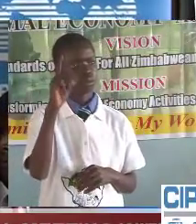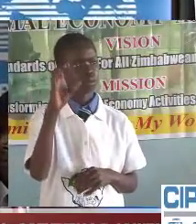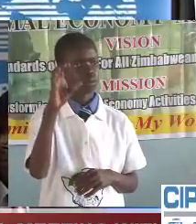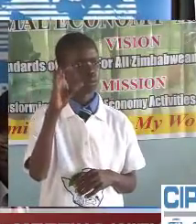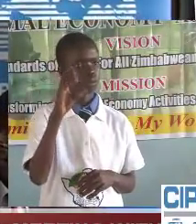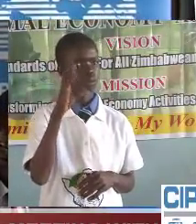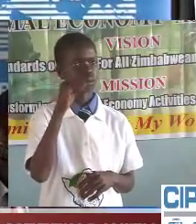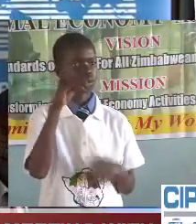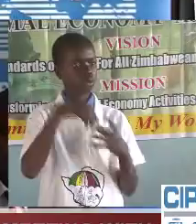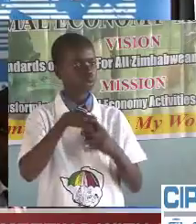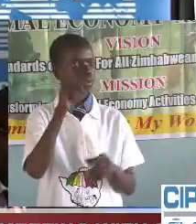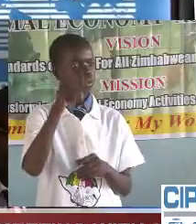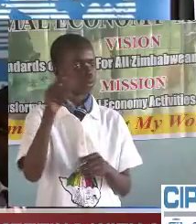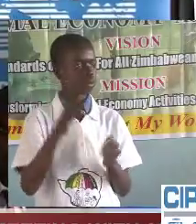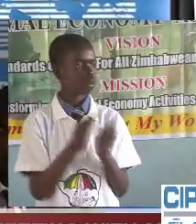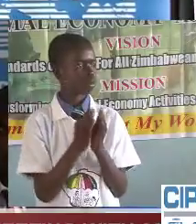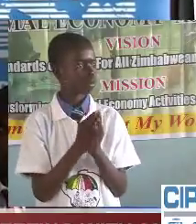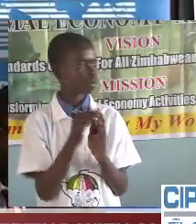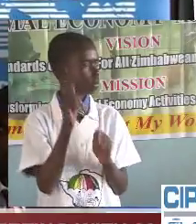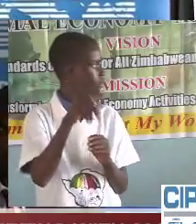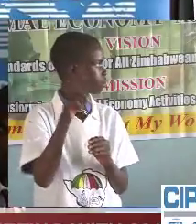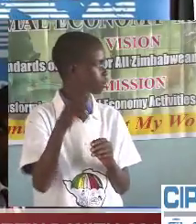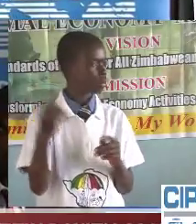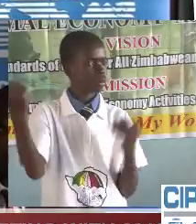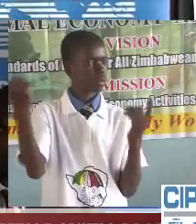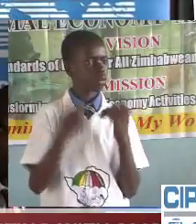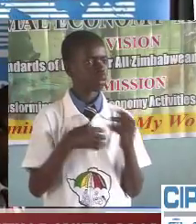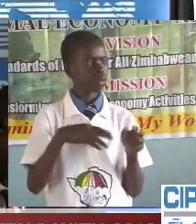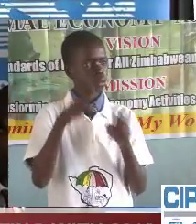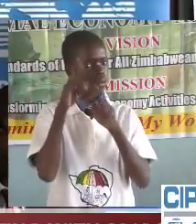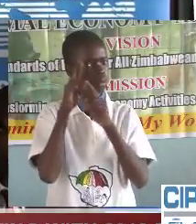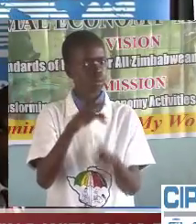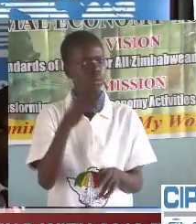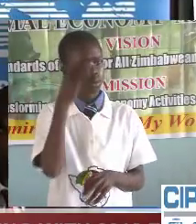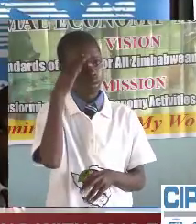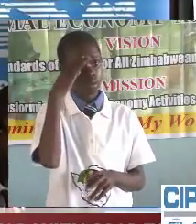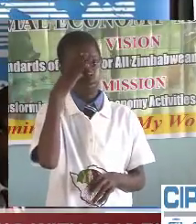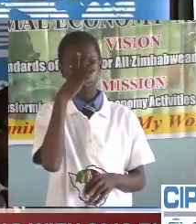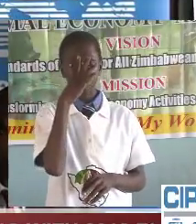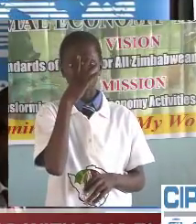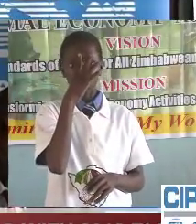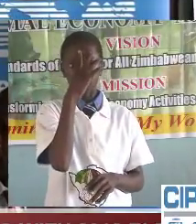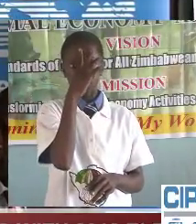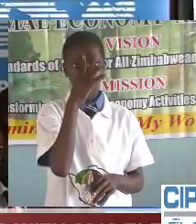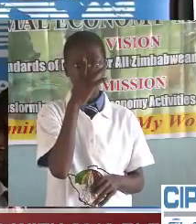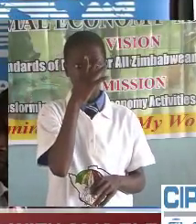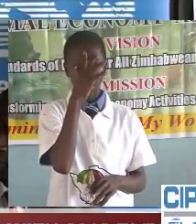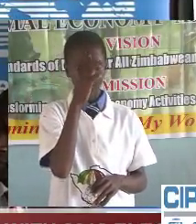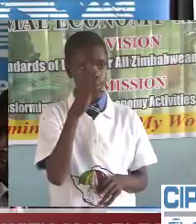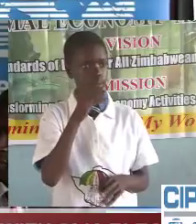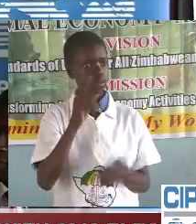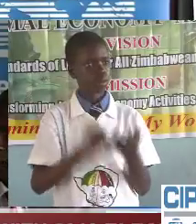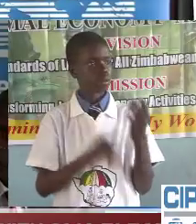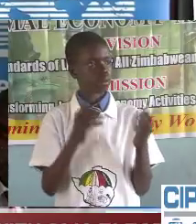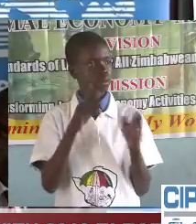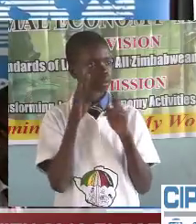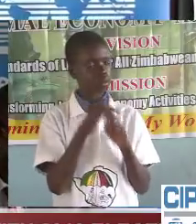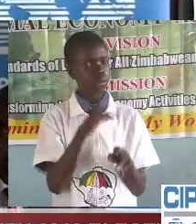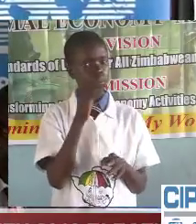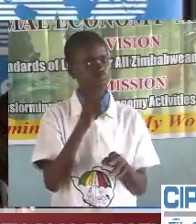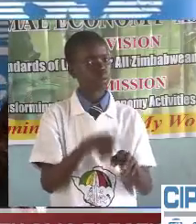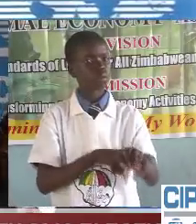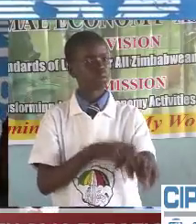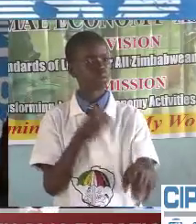ini semunhu wavanhu ndoda kuti ini mudecide kuti munoda kuunzwa kubva kwavari here kana kuti tongovati